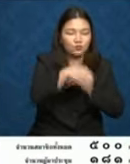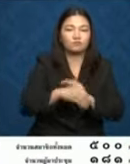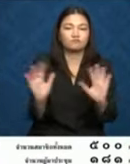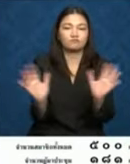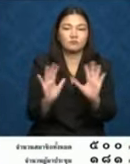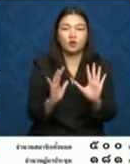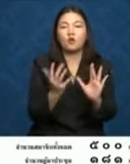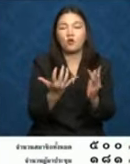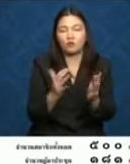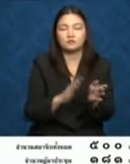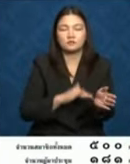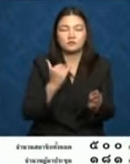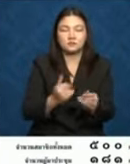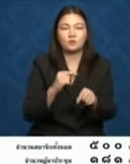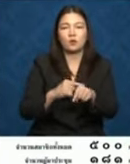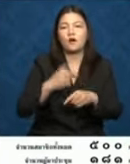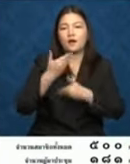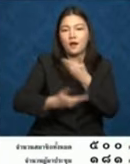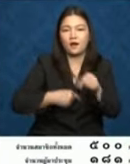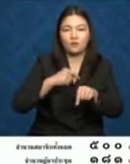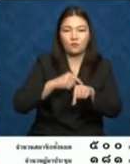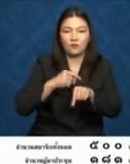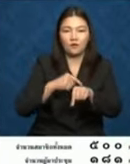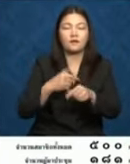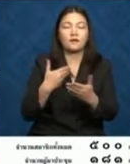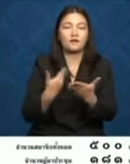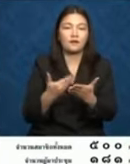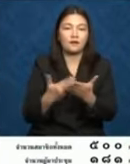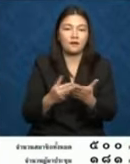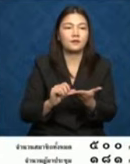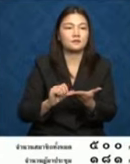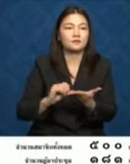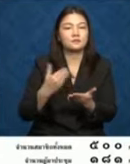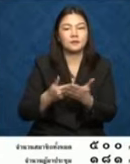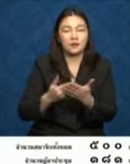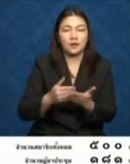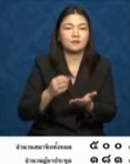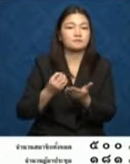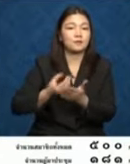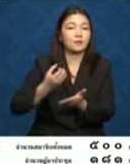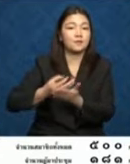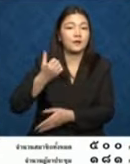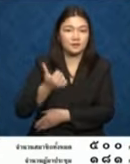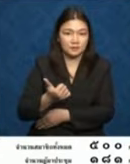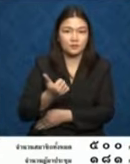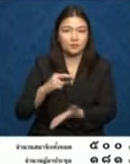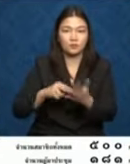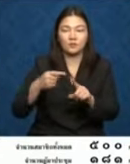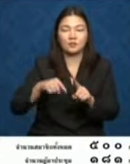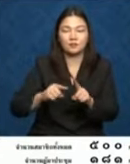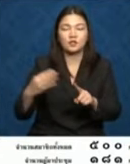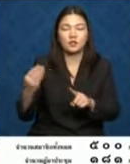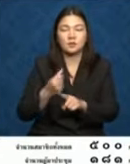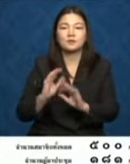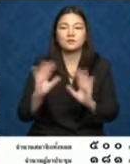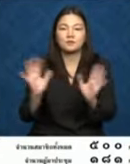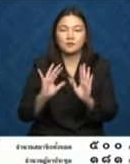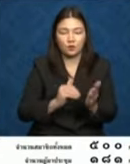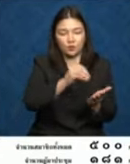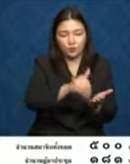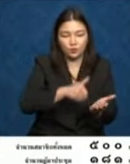ๆยังไงก็ราคาดีตลอดนะครับแป้ง20ขึ้นไปนี่ตันละ 3,000 กว่าตลอดอยู่ได้ตลอดทั้งปีครับไม่ต้องรีบขุดขุดให้สะอาดอย่